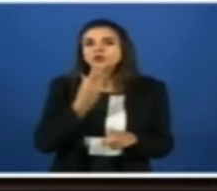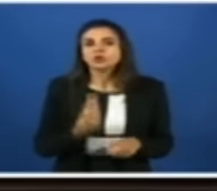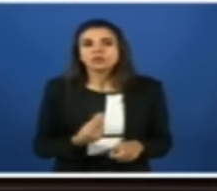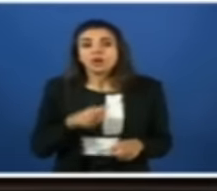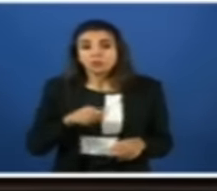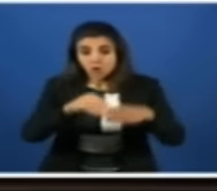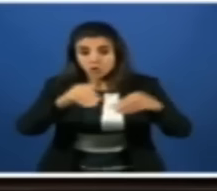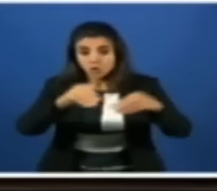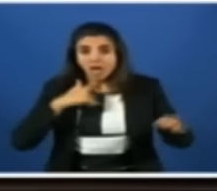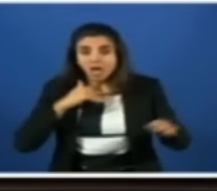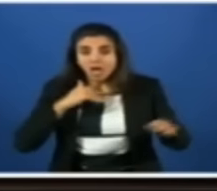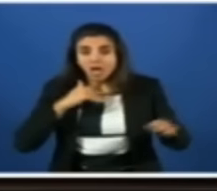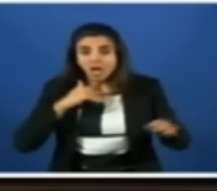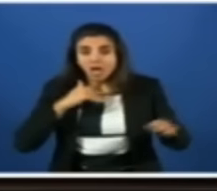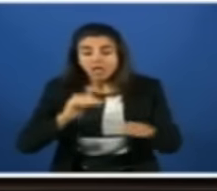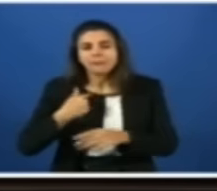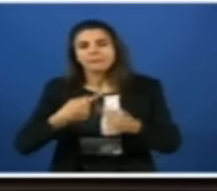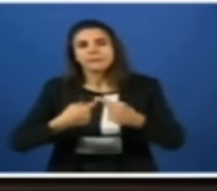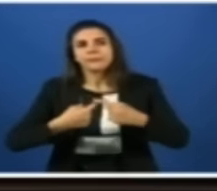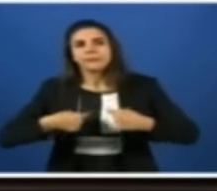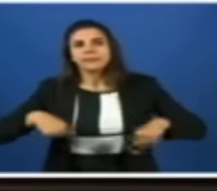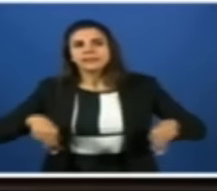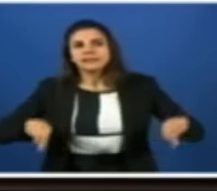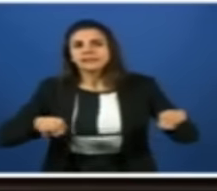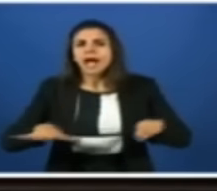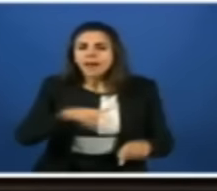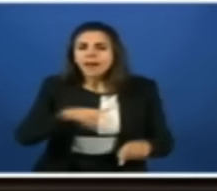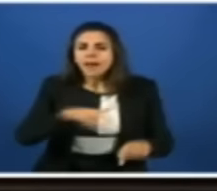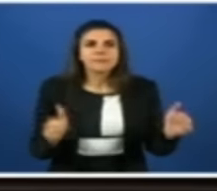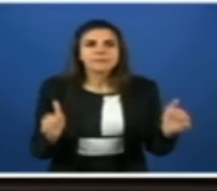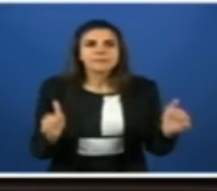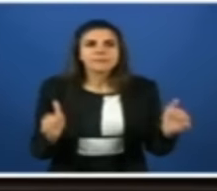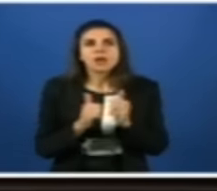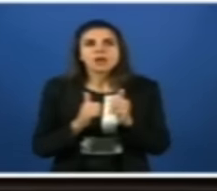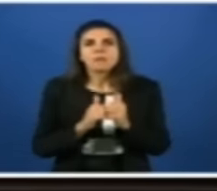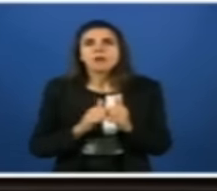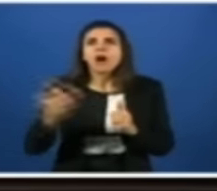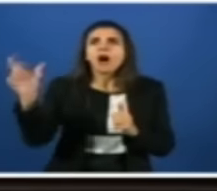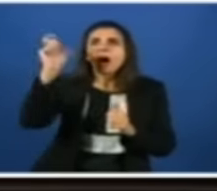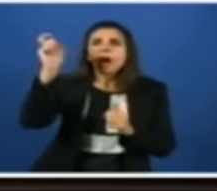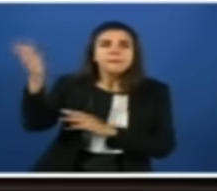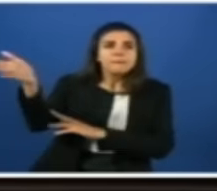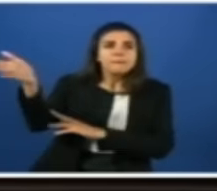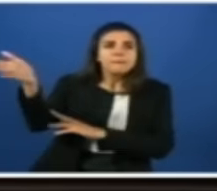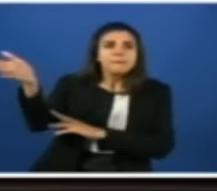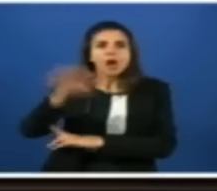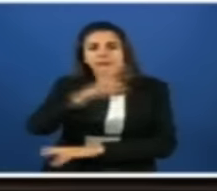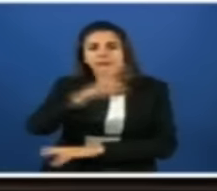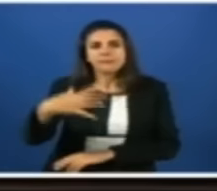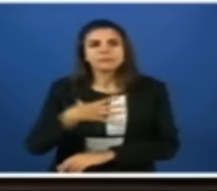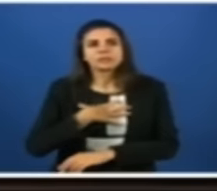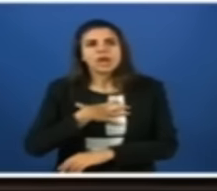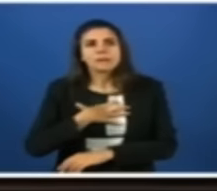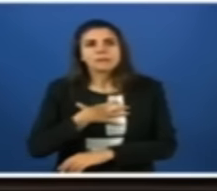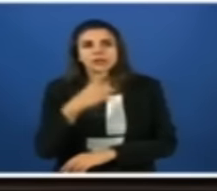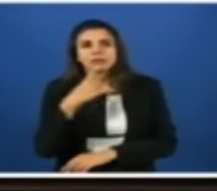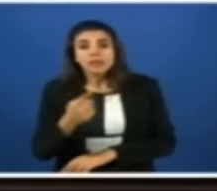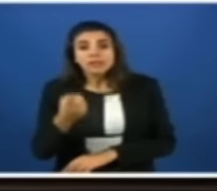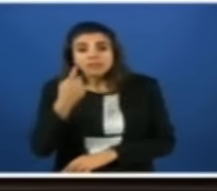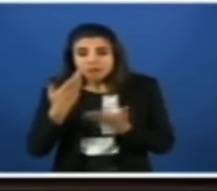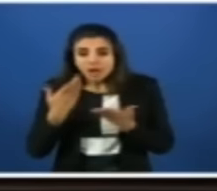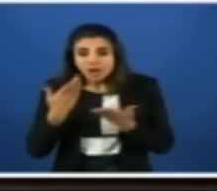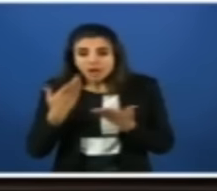bu topraklar bizim hepimizin ay yıldızlı bayrak hepimizindir. Bu